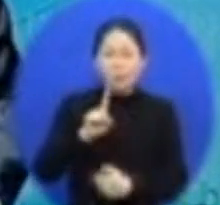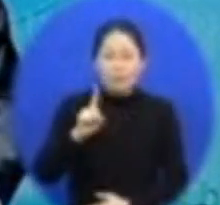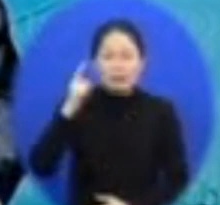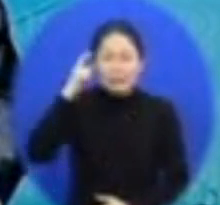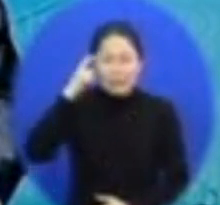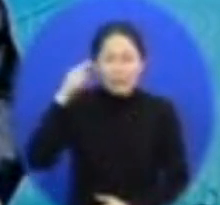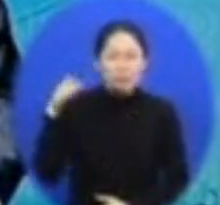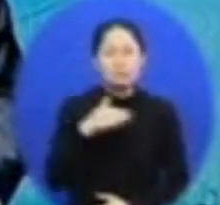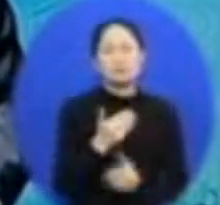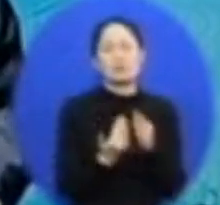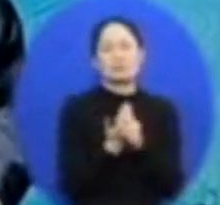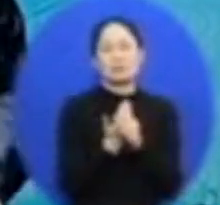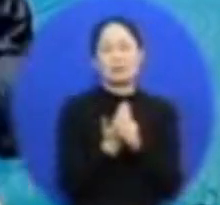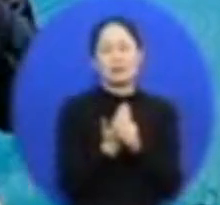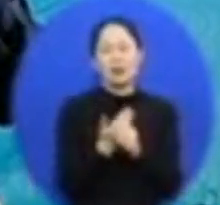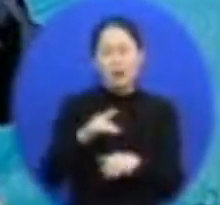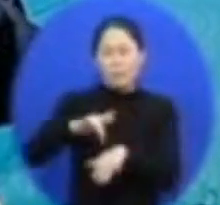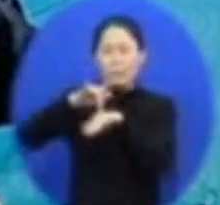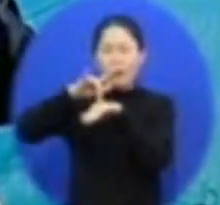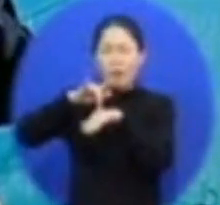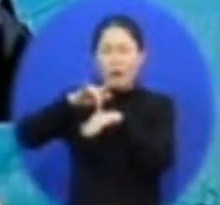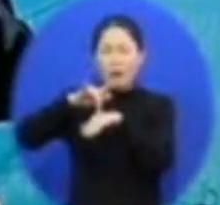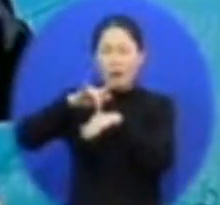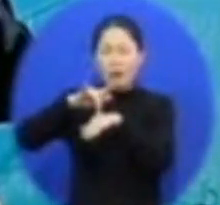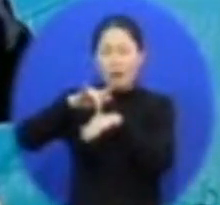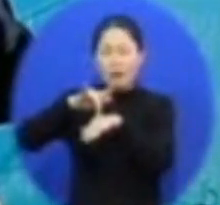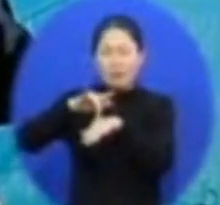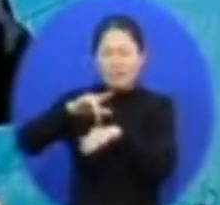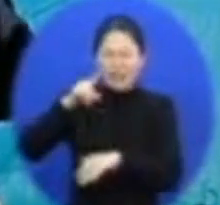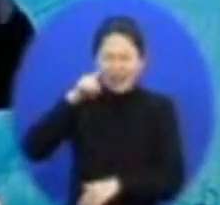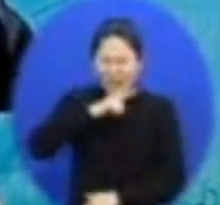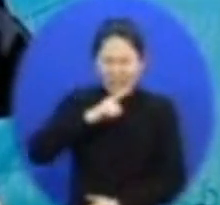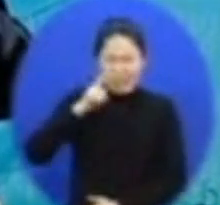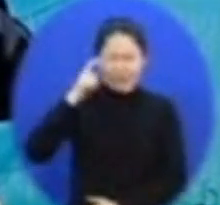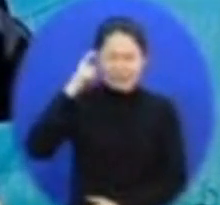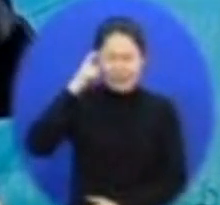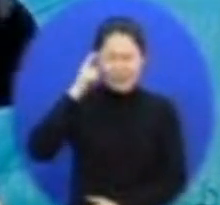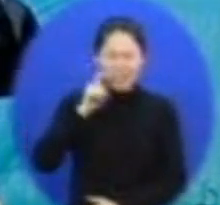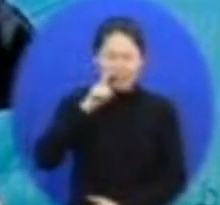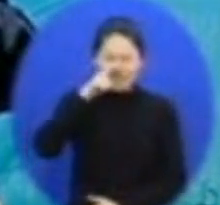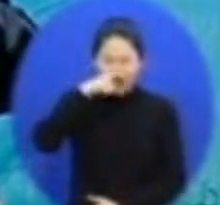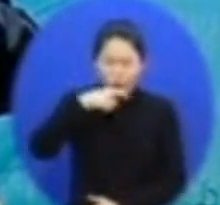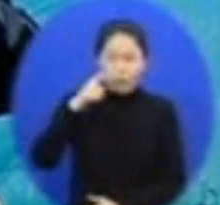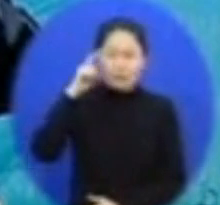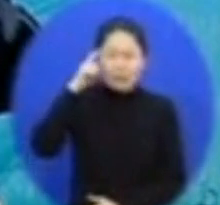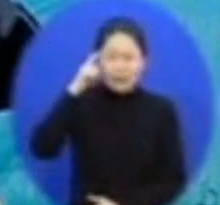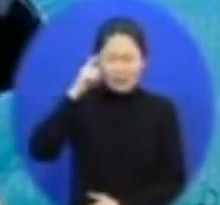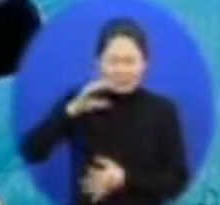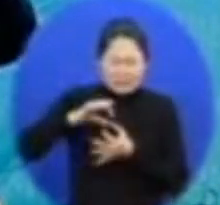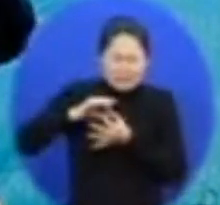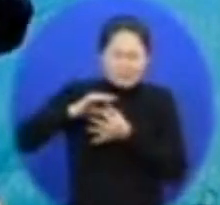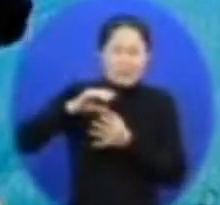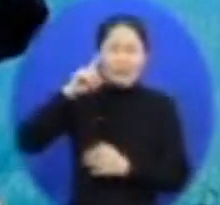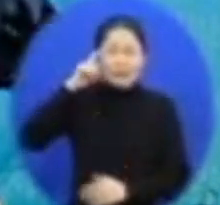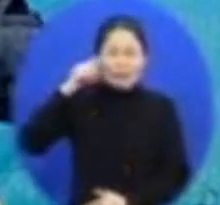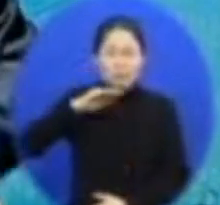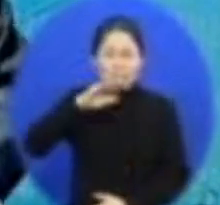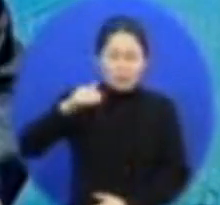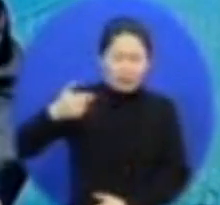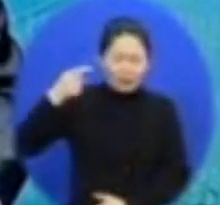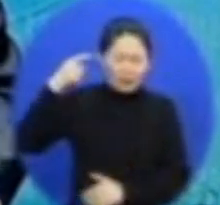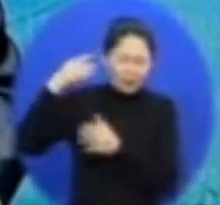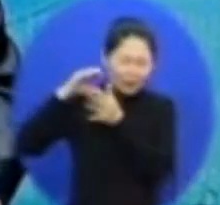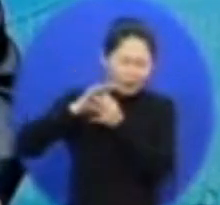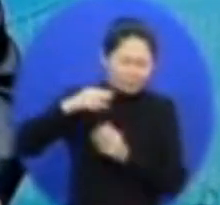싸움입니다 나귀가 얼마나 악한 생각을 더러운 생각을 끔찍한 생각을 우리에게 넣어주는 지